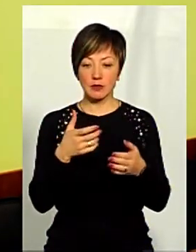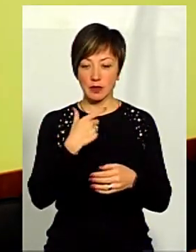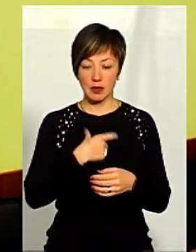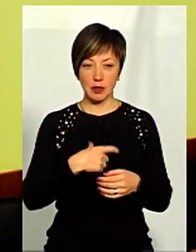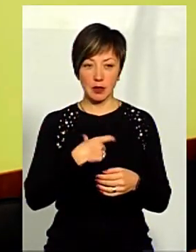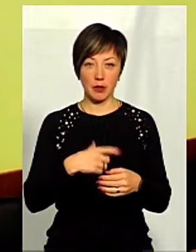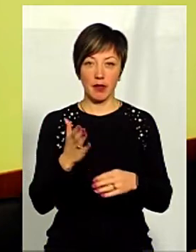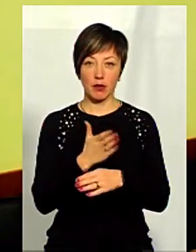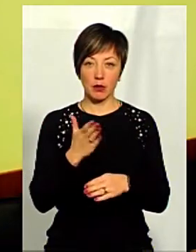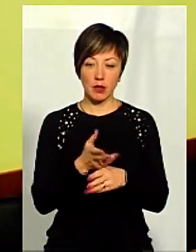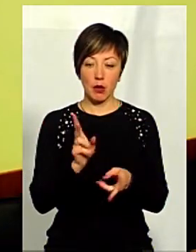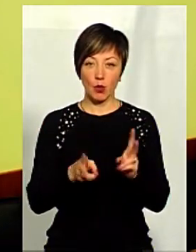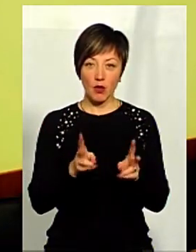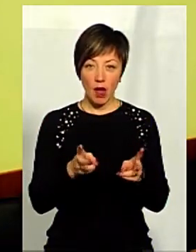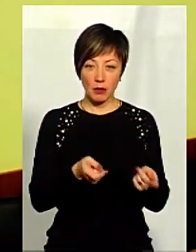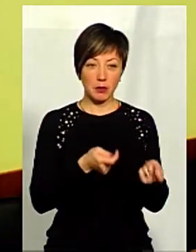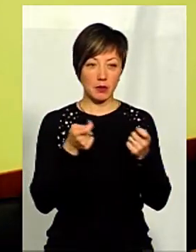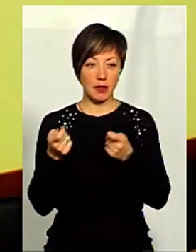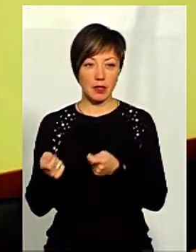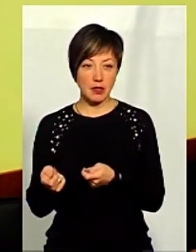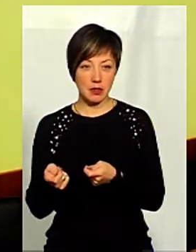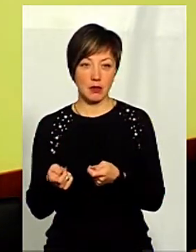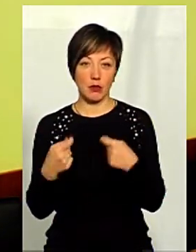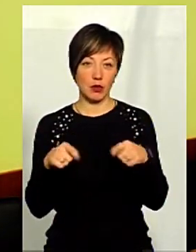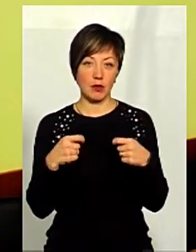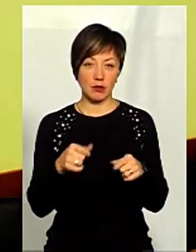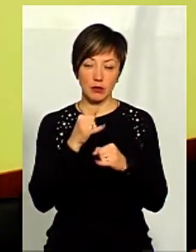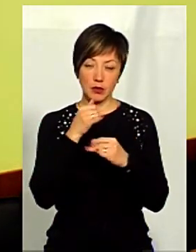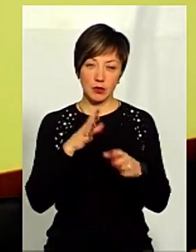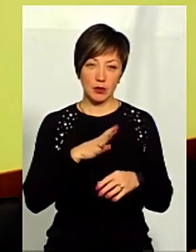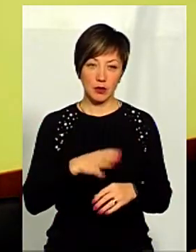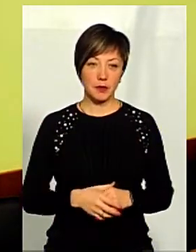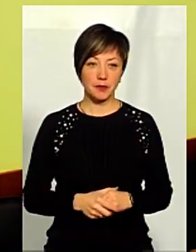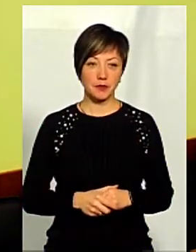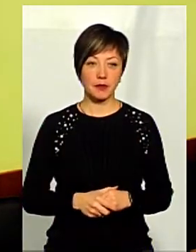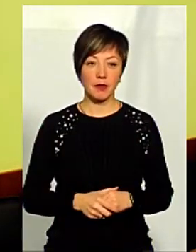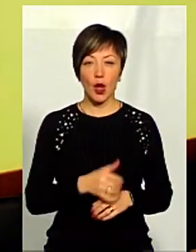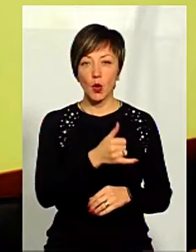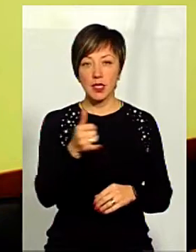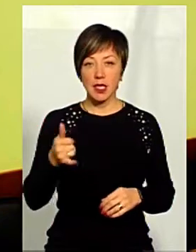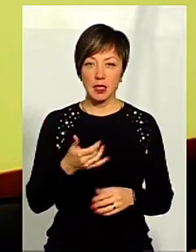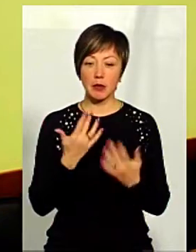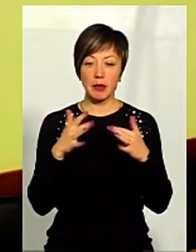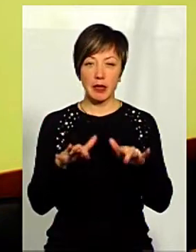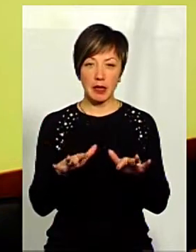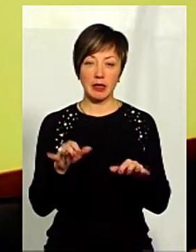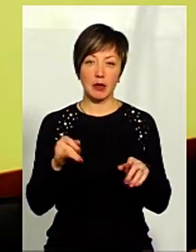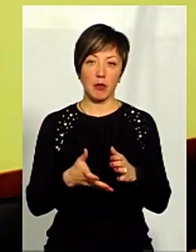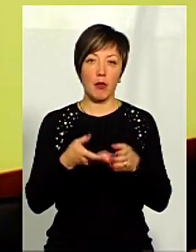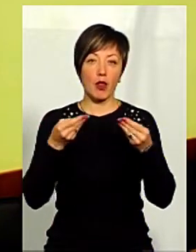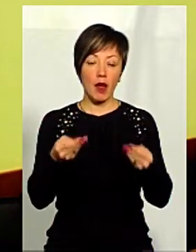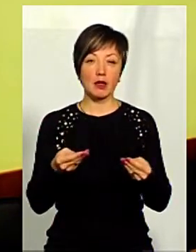на виробництві приготувати цей напій і привозити десь для того, щоб його потім розлити, підігріти і